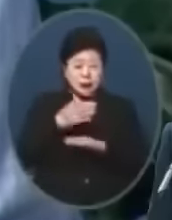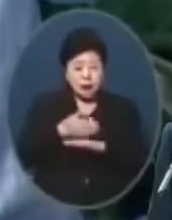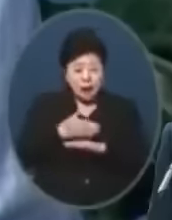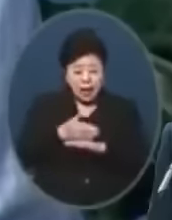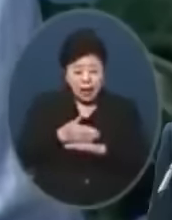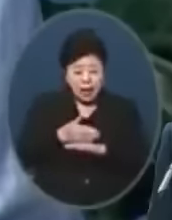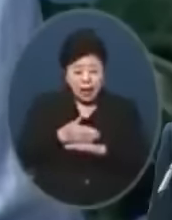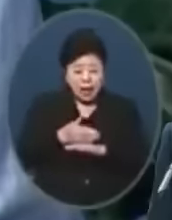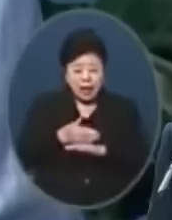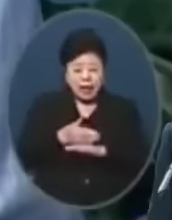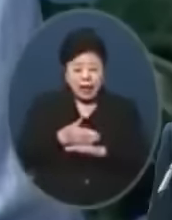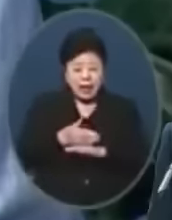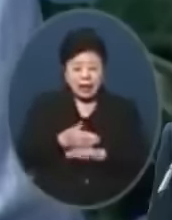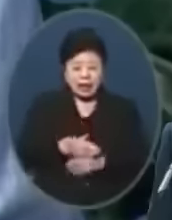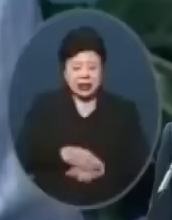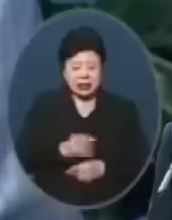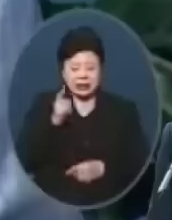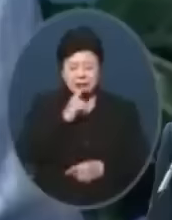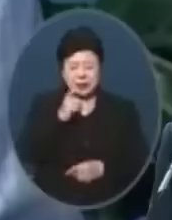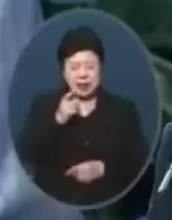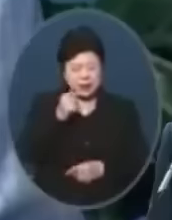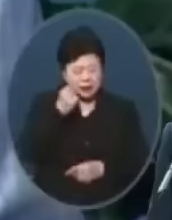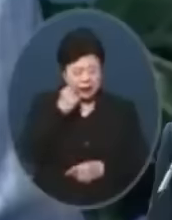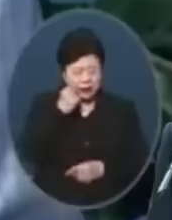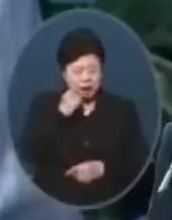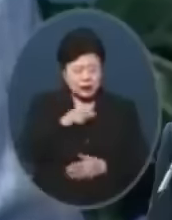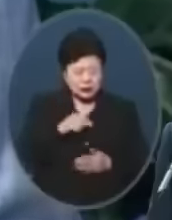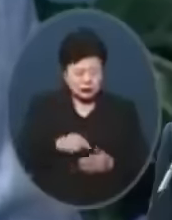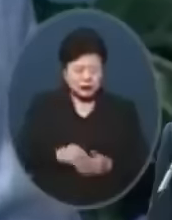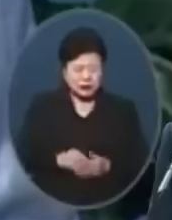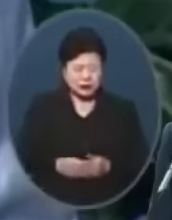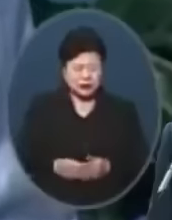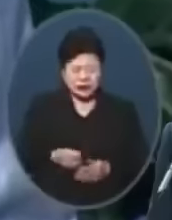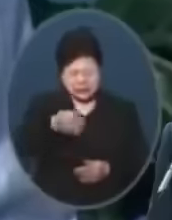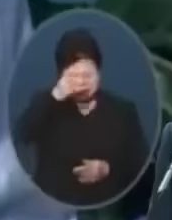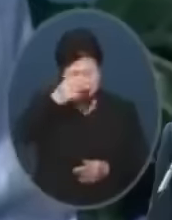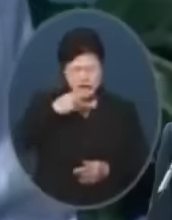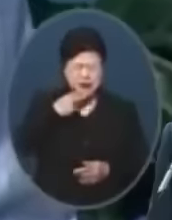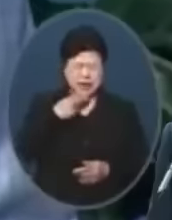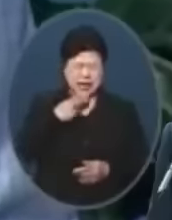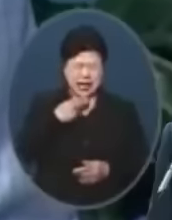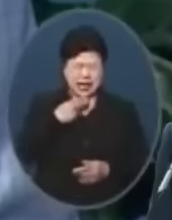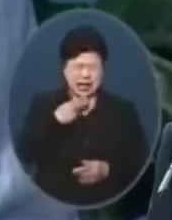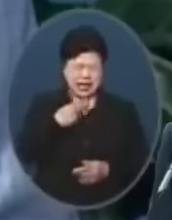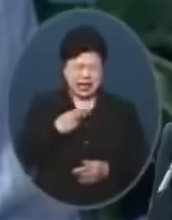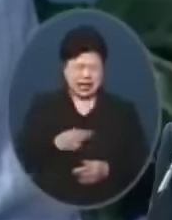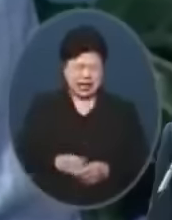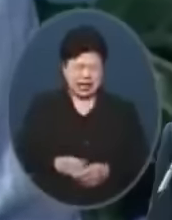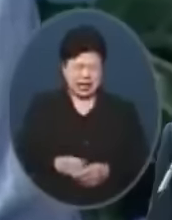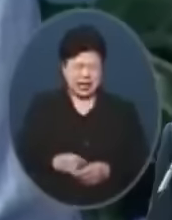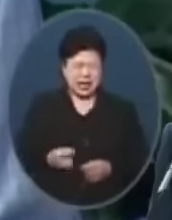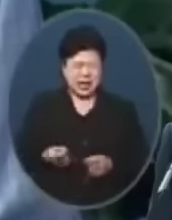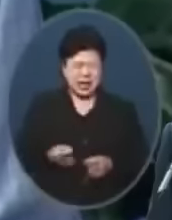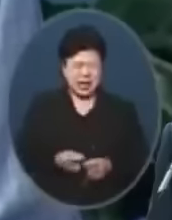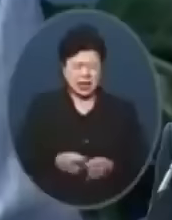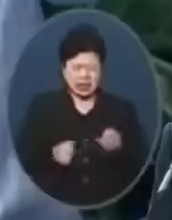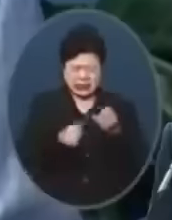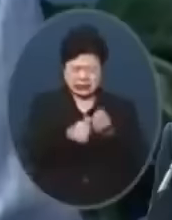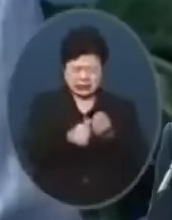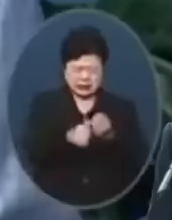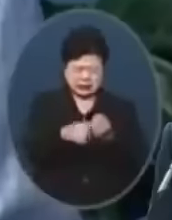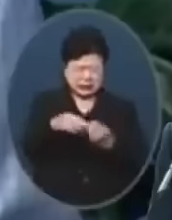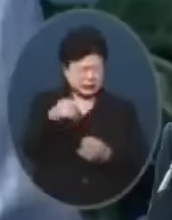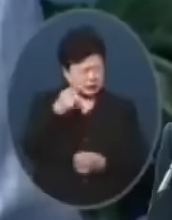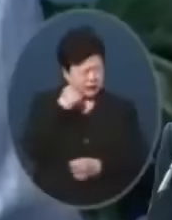고맙기 때문에 부정적인 말을 못 해도 속으로 참 실력 없다. 저렇게 해가지고서 시집 갈 때